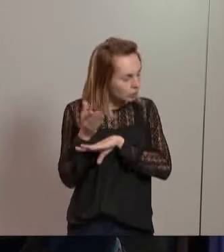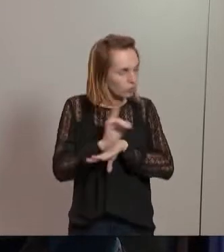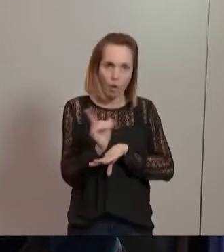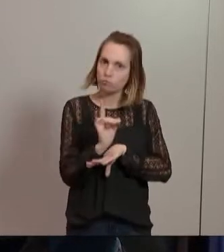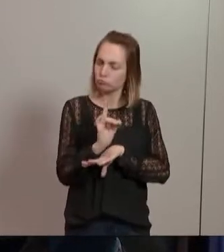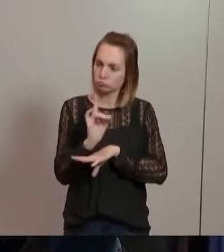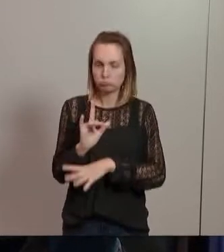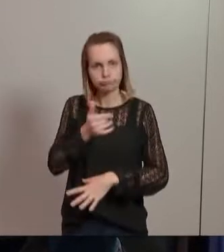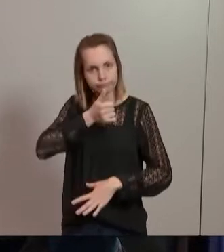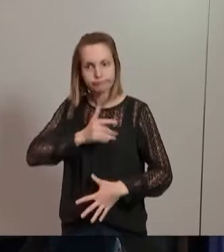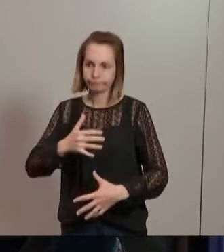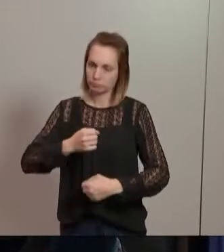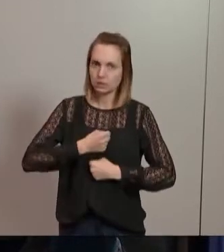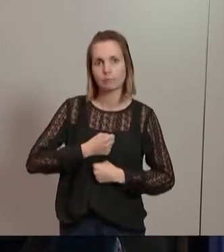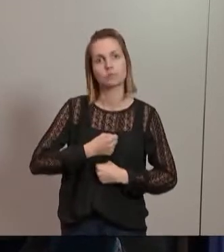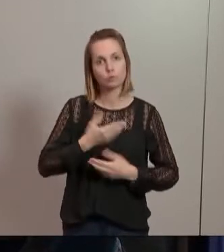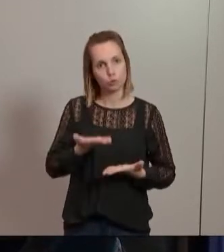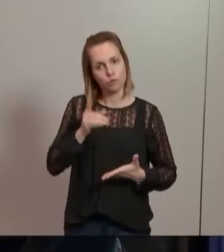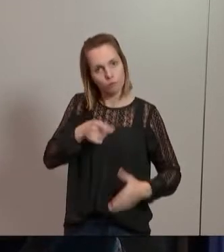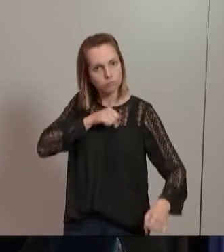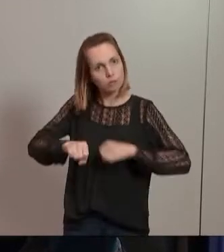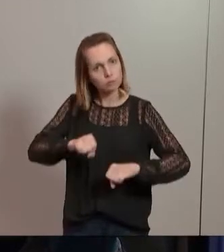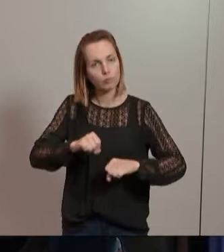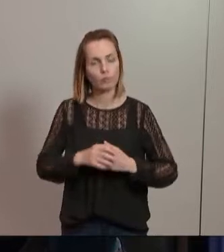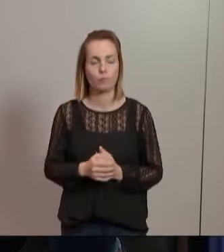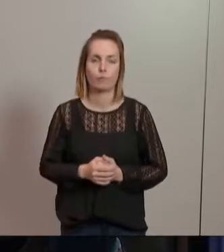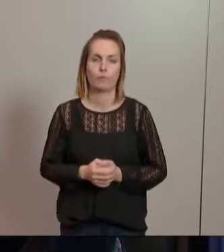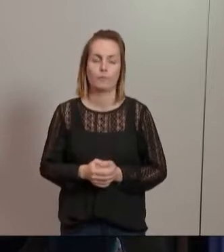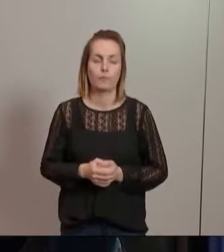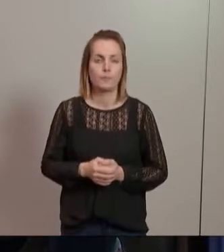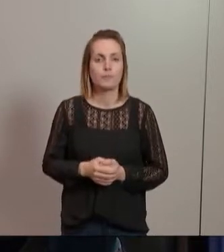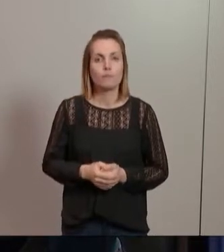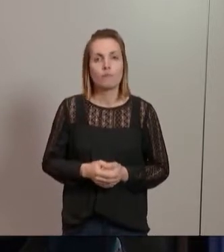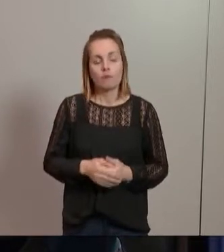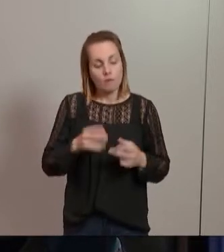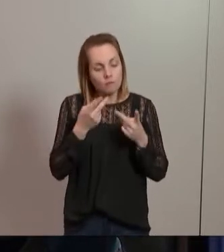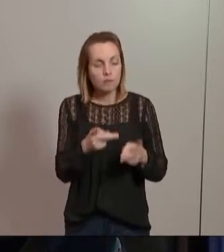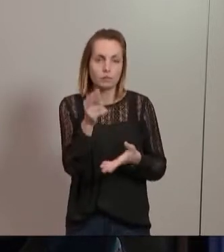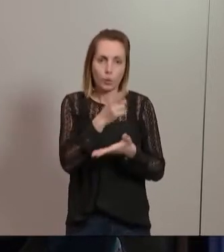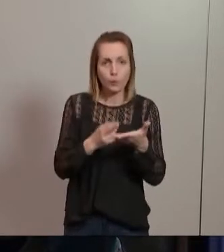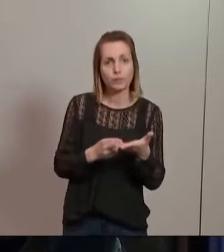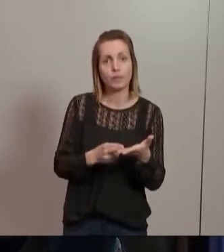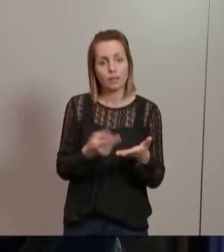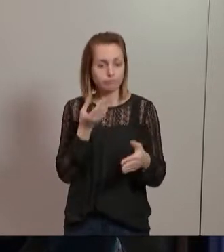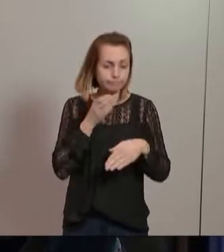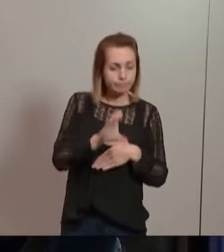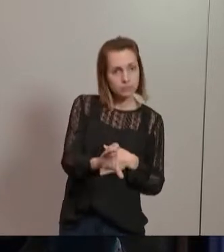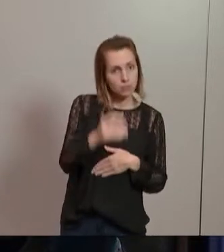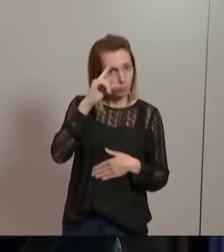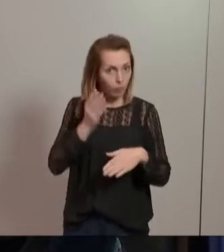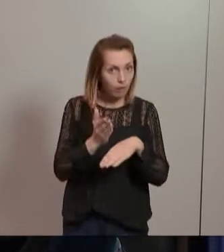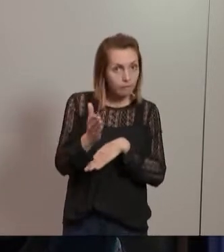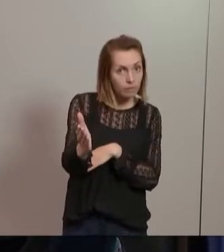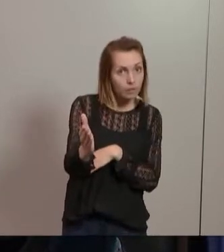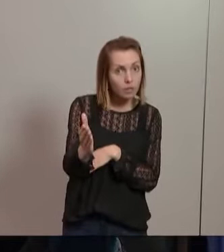contraignent aujourd'hui à agir. Pour permettre à notre collectivité d'investir pour l'avenir, parce